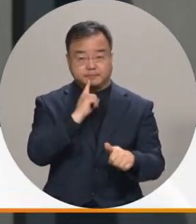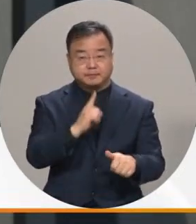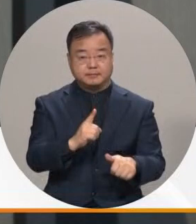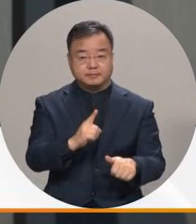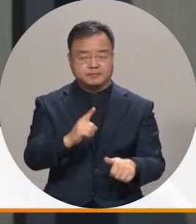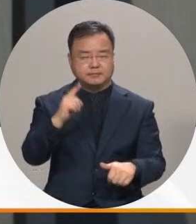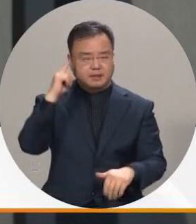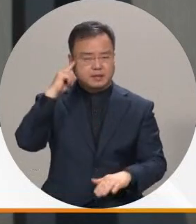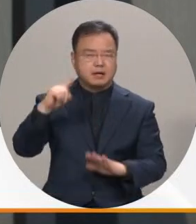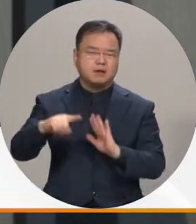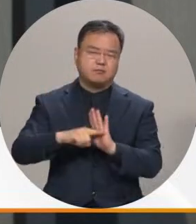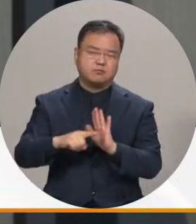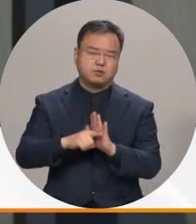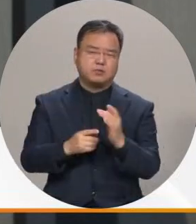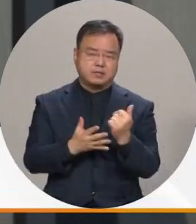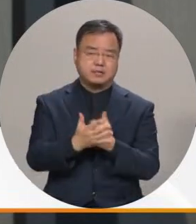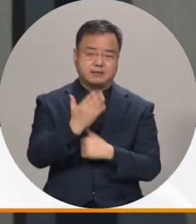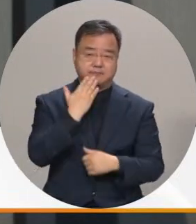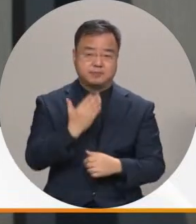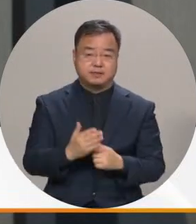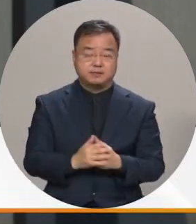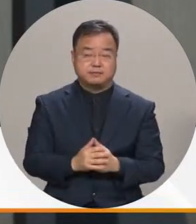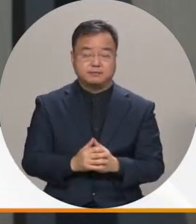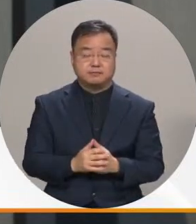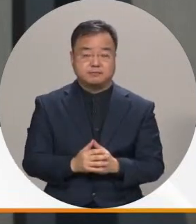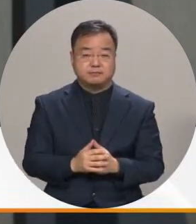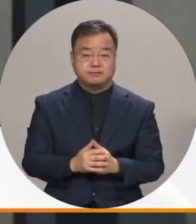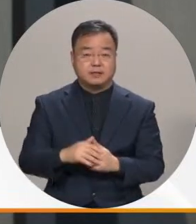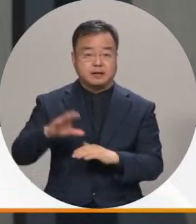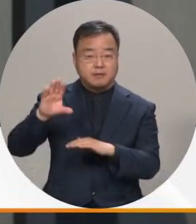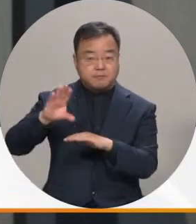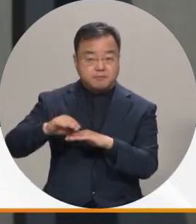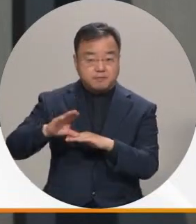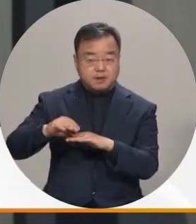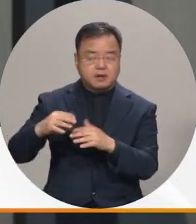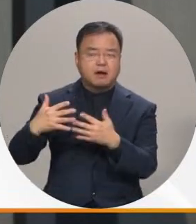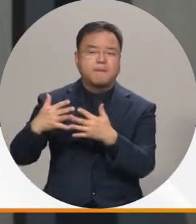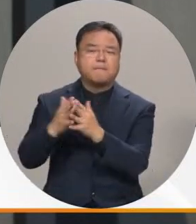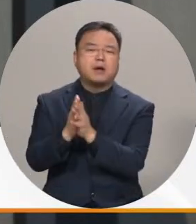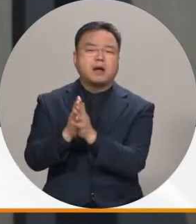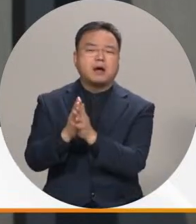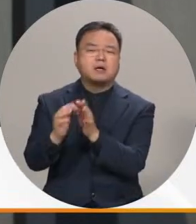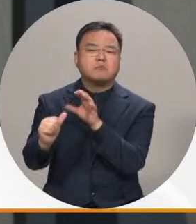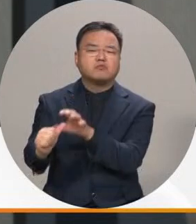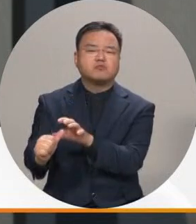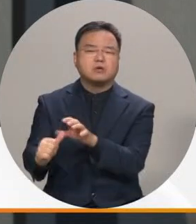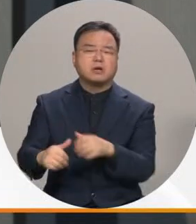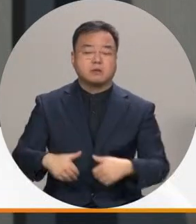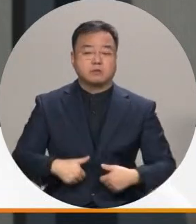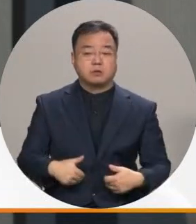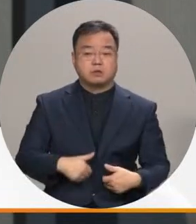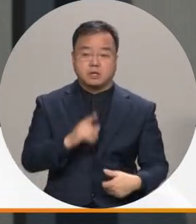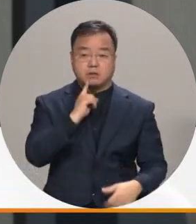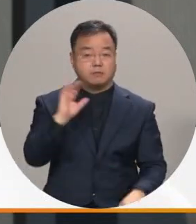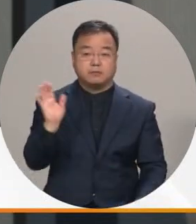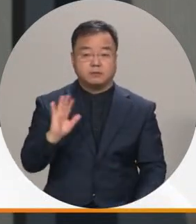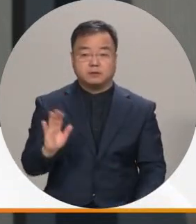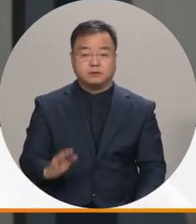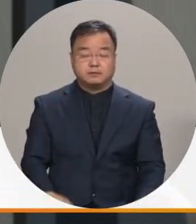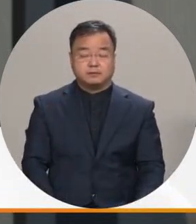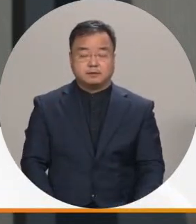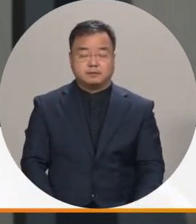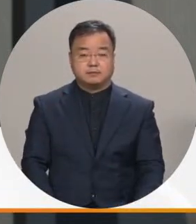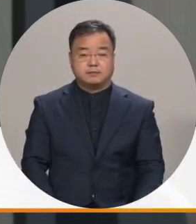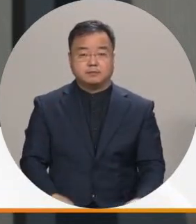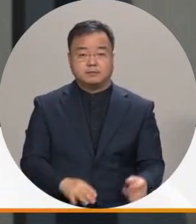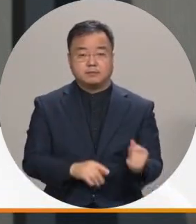부정적인 영향이 있다라고 생각을 합니다 하지만 그 방송을 뭐 폐지하거나 규제를 해야 된다고 생각하진 않아요 그 이유가